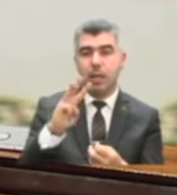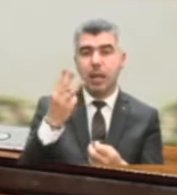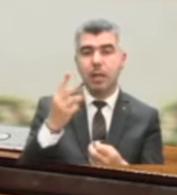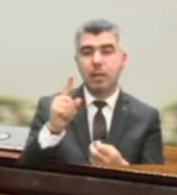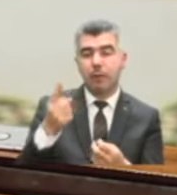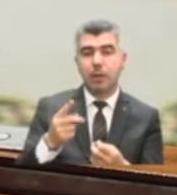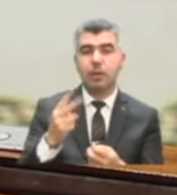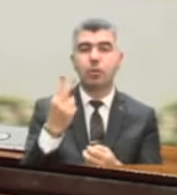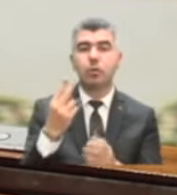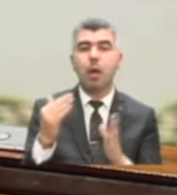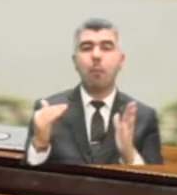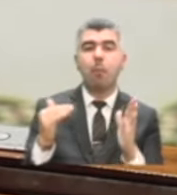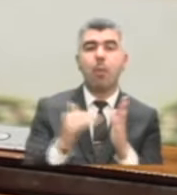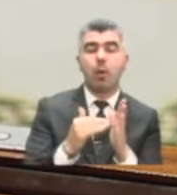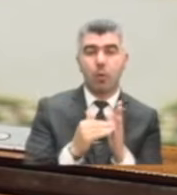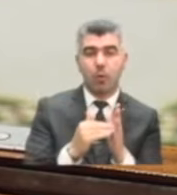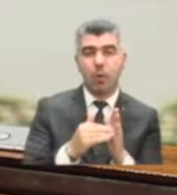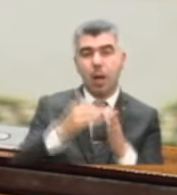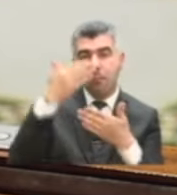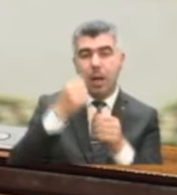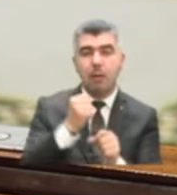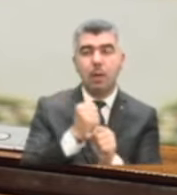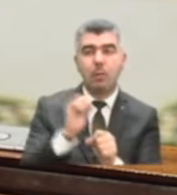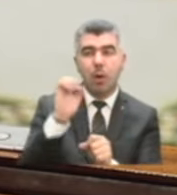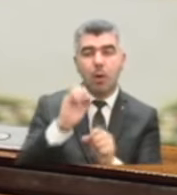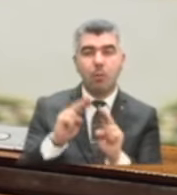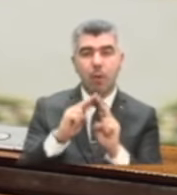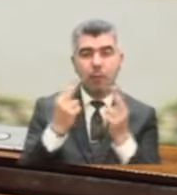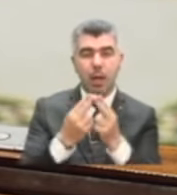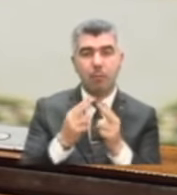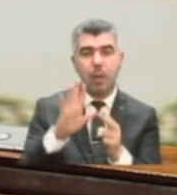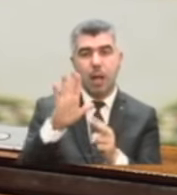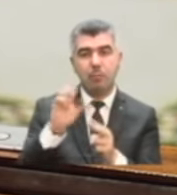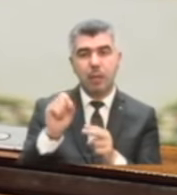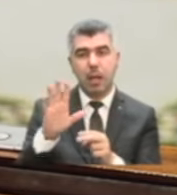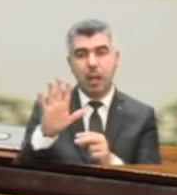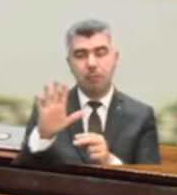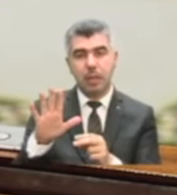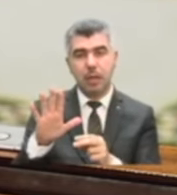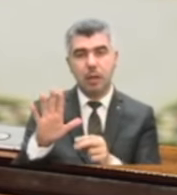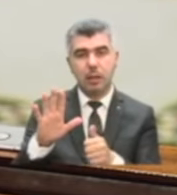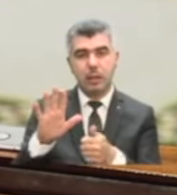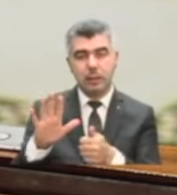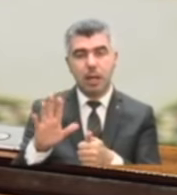3.2 مليون مغربي مقيم بالخارج من 5 يونيو الى 15 شتنبر،